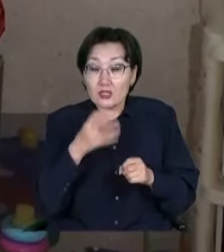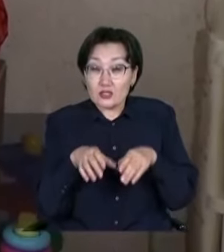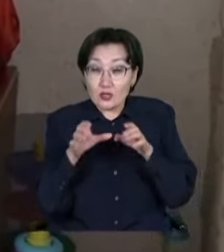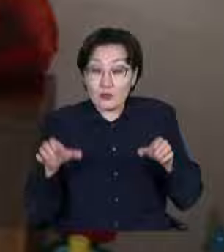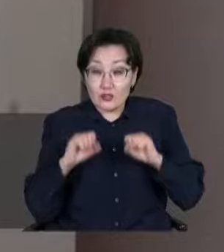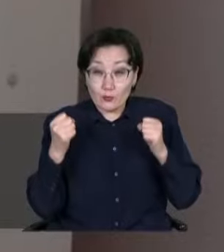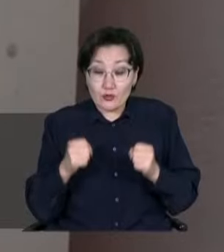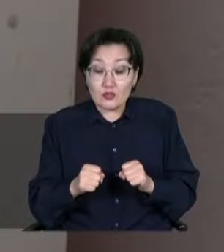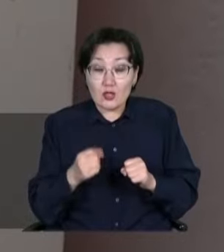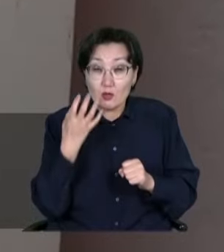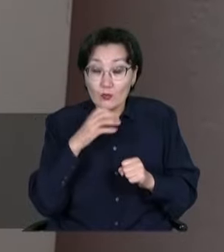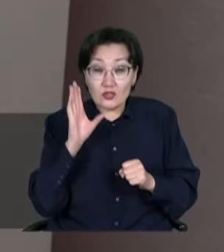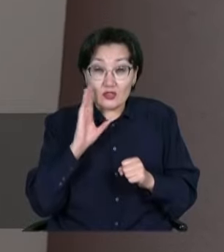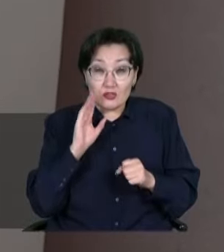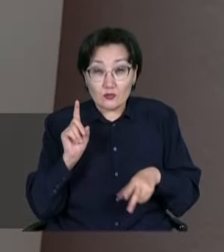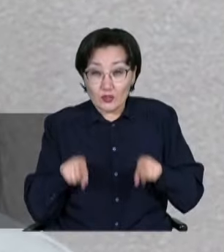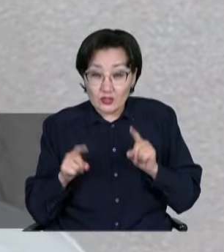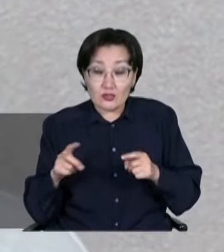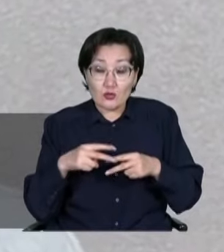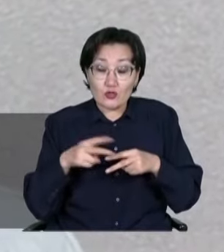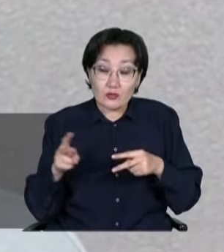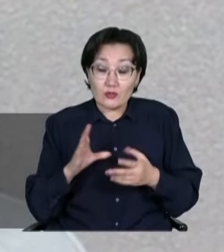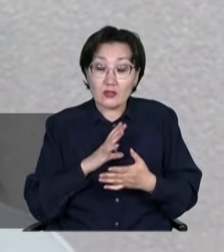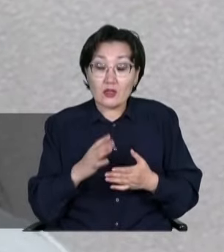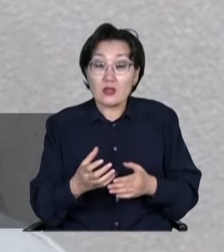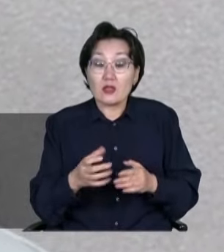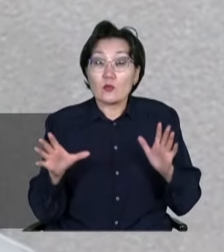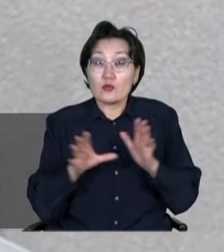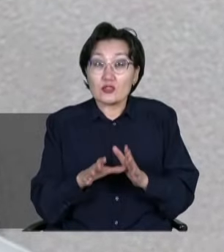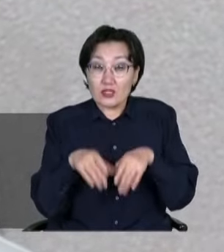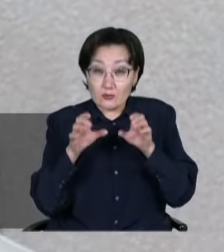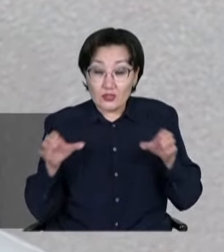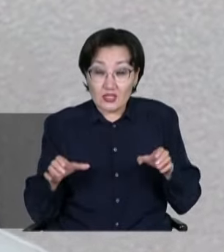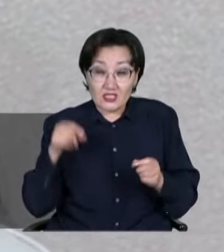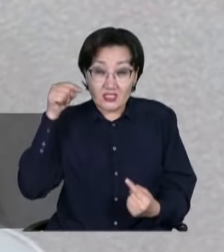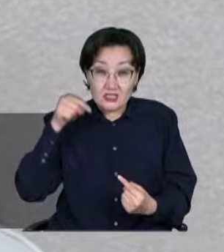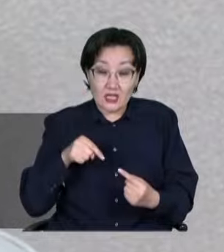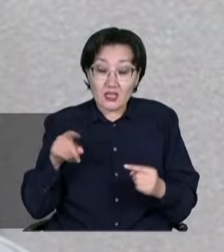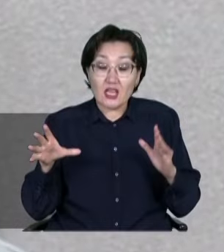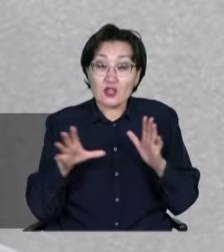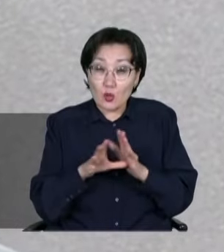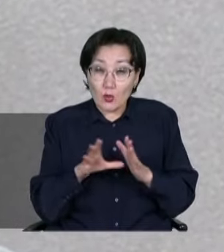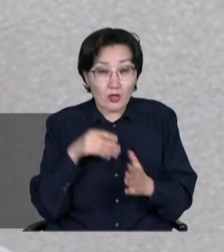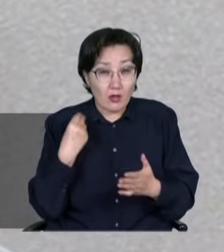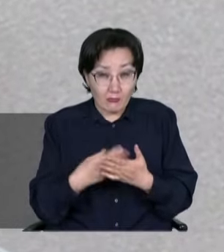суда бірде болса, бірде болмай қалады екен. Обогревательді қойғаннан кейін сәйкесінше тоқты көп тартады да, ол басқа жағынан да біз